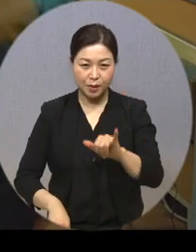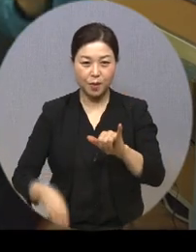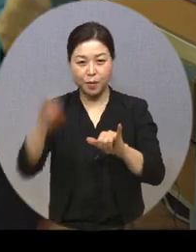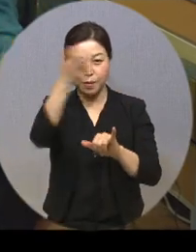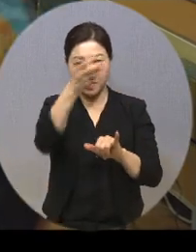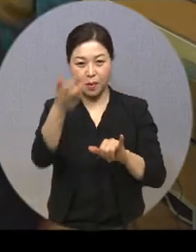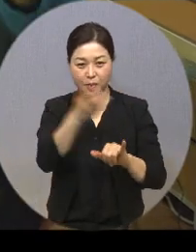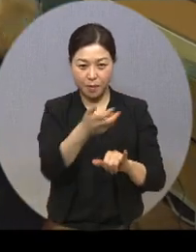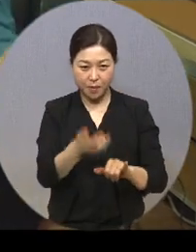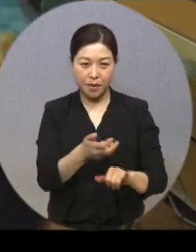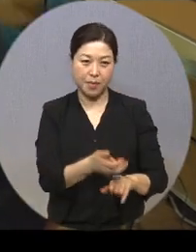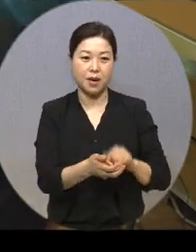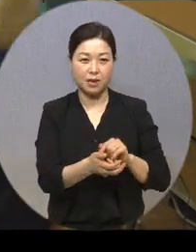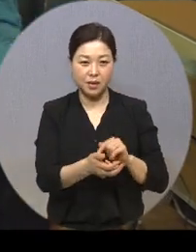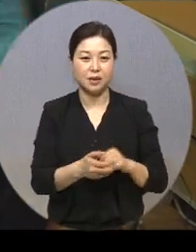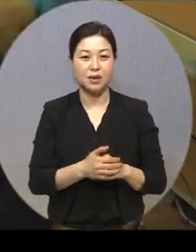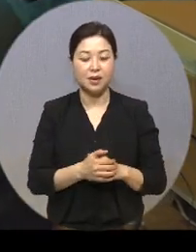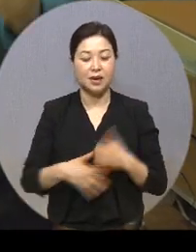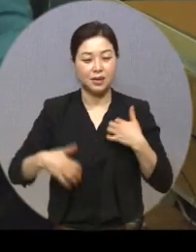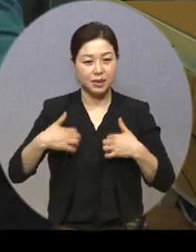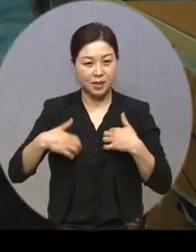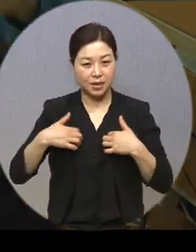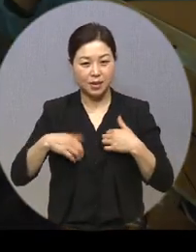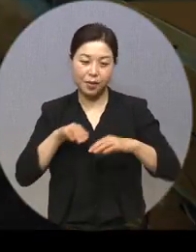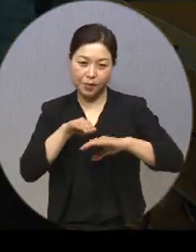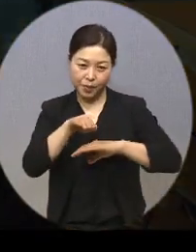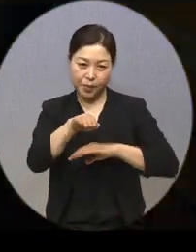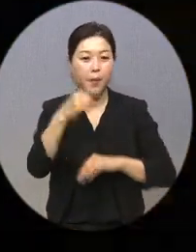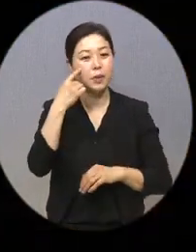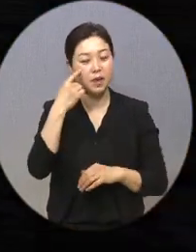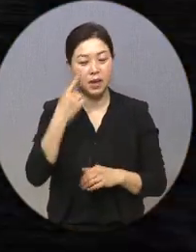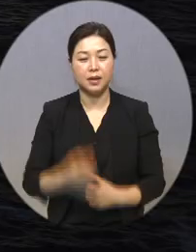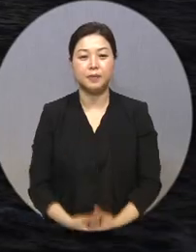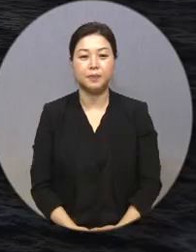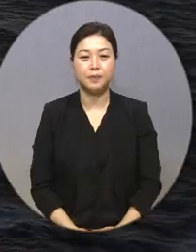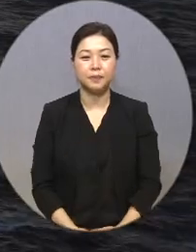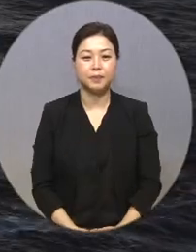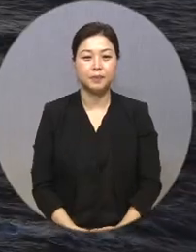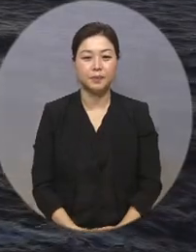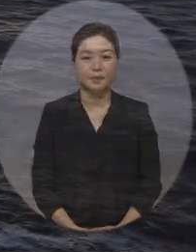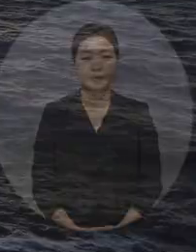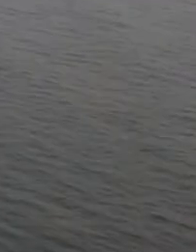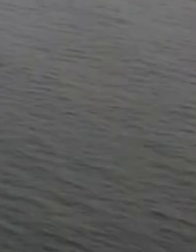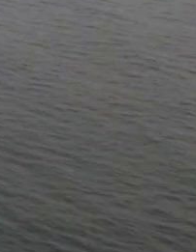무브먼트 팔도 무브먼트 신나게 달려보자.